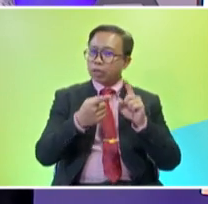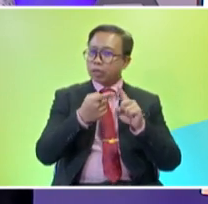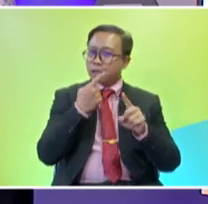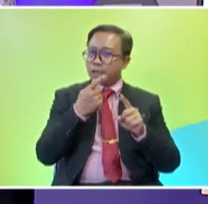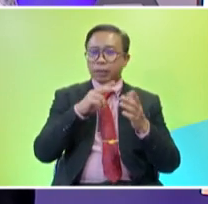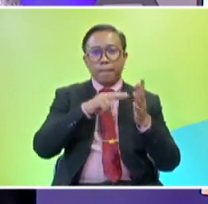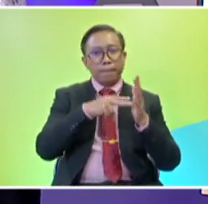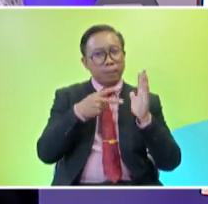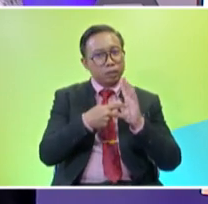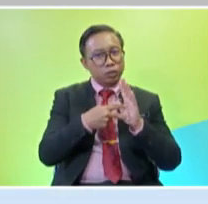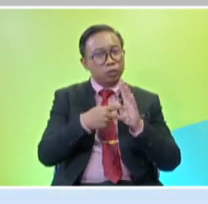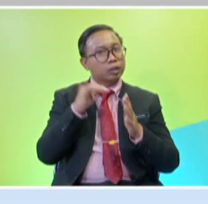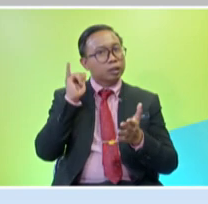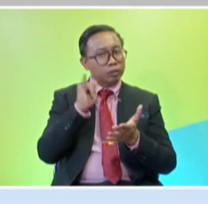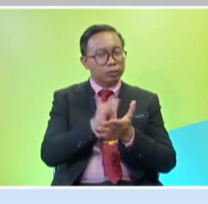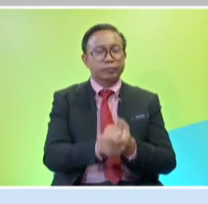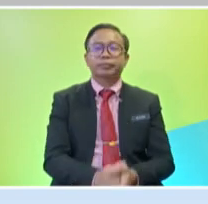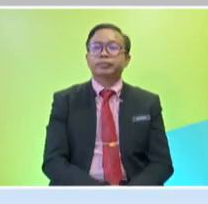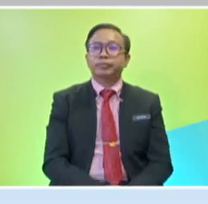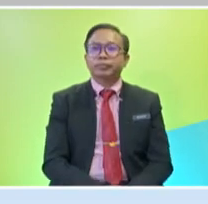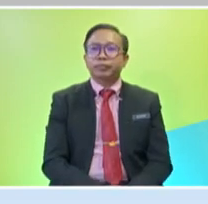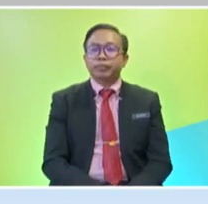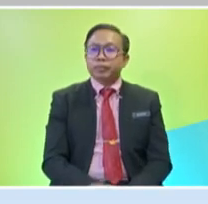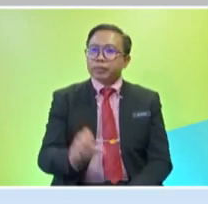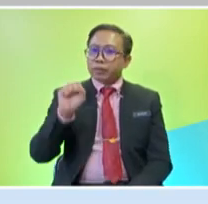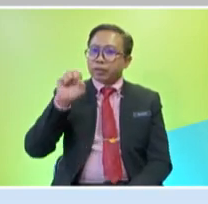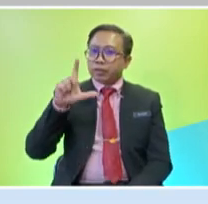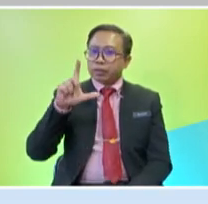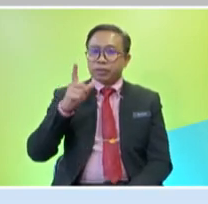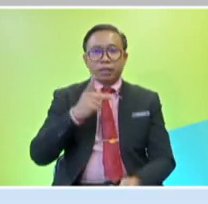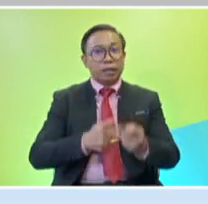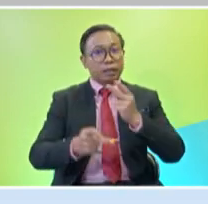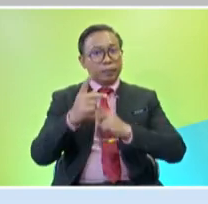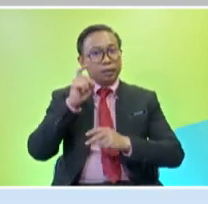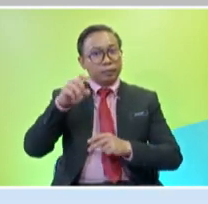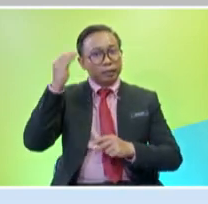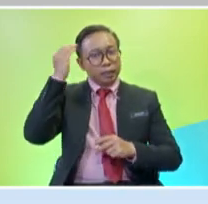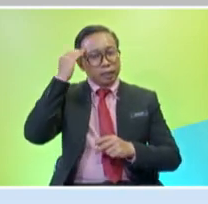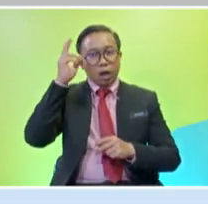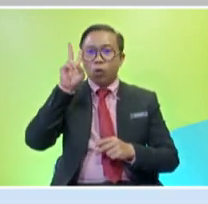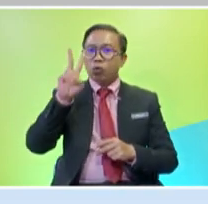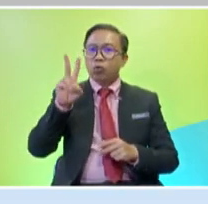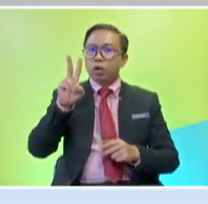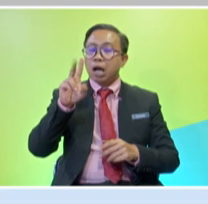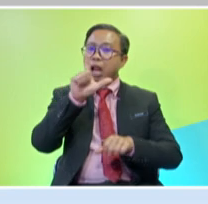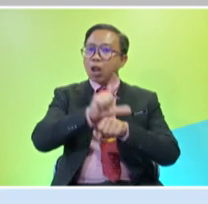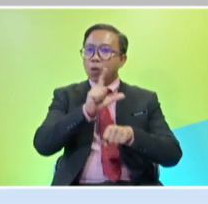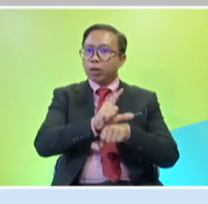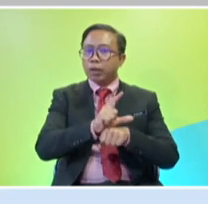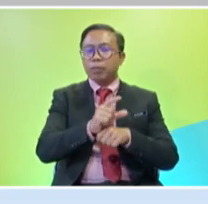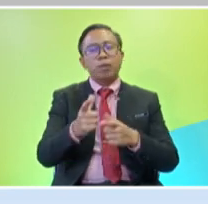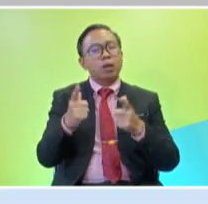definisi sel kimia itu sendiri maknanya sel kimia itu kita perlu tahu Ada dua logam yang